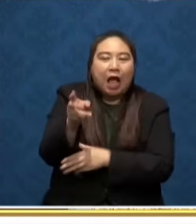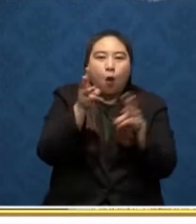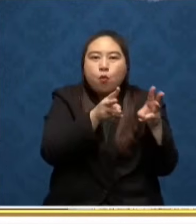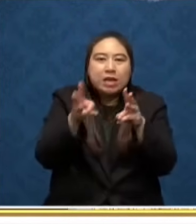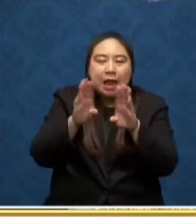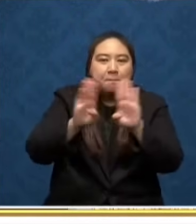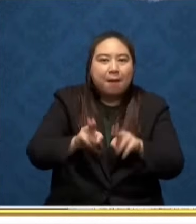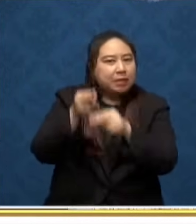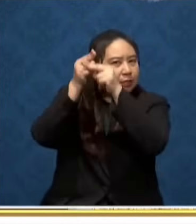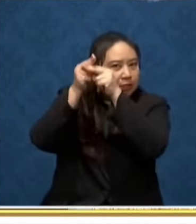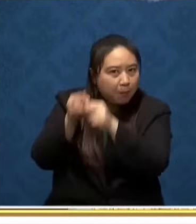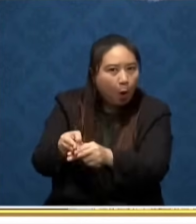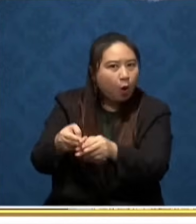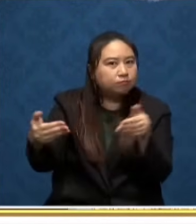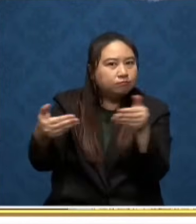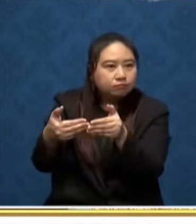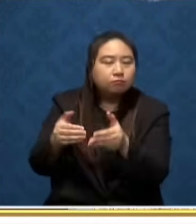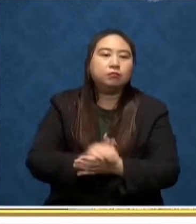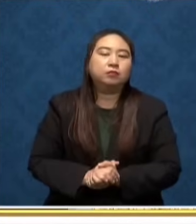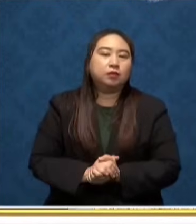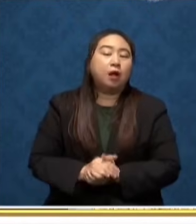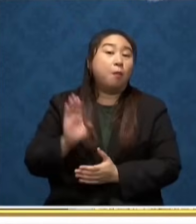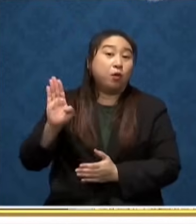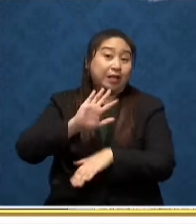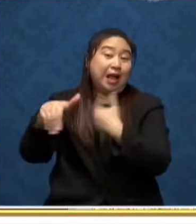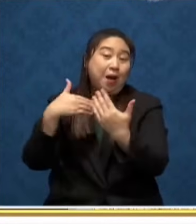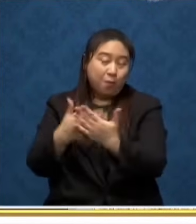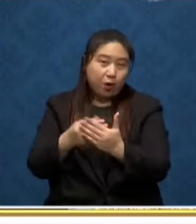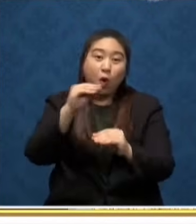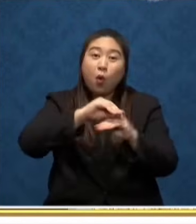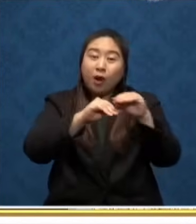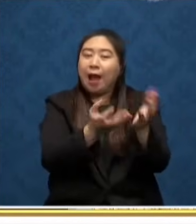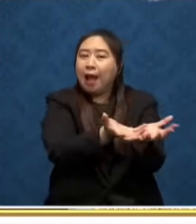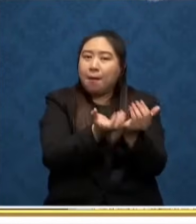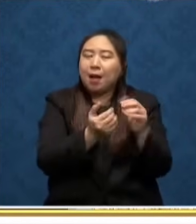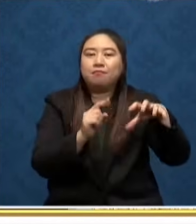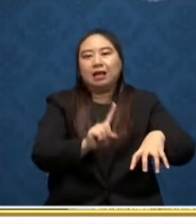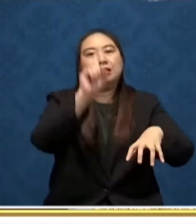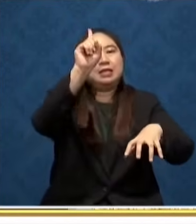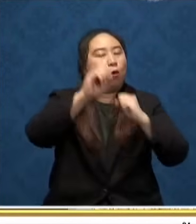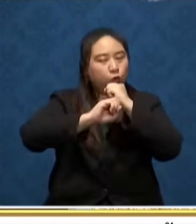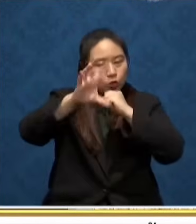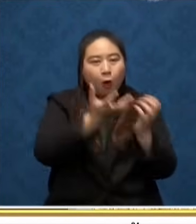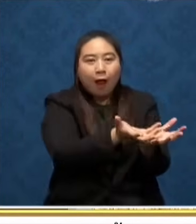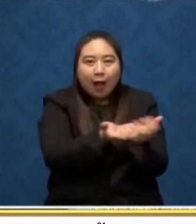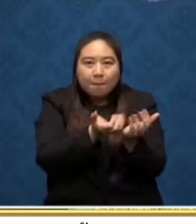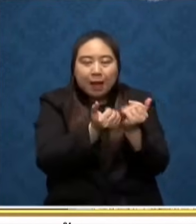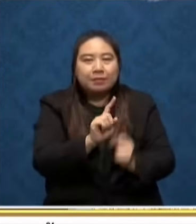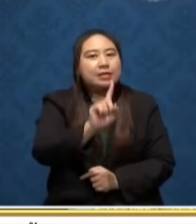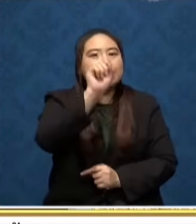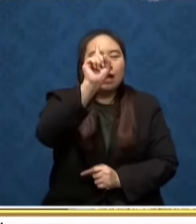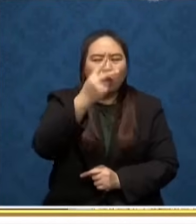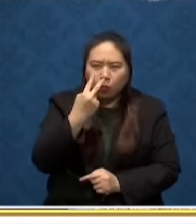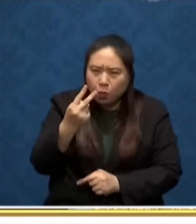าลอนเน็ตดังกล่าวนะคะโครงการเกือบทั้งหมดค่ะรับงานจากกสทช.ที่เดียวลองค้นข้อมูลแล้วก็ไม่พบเว็บไซต์บ